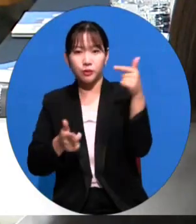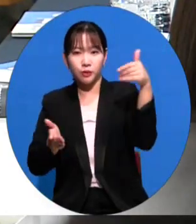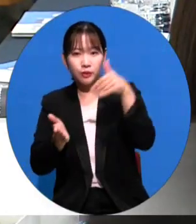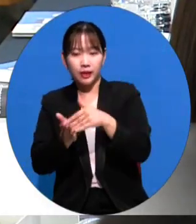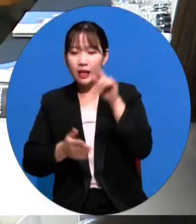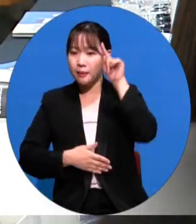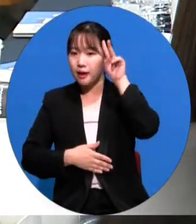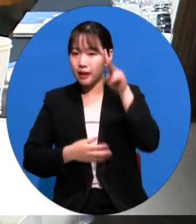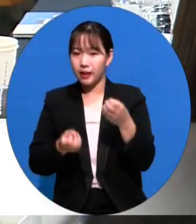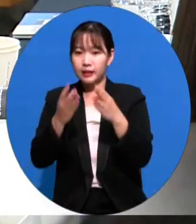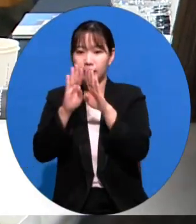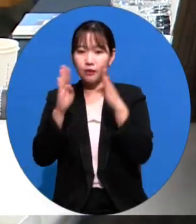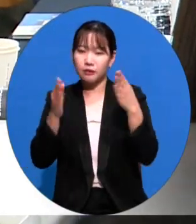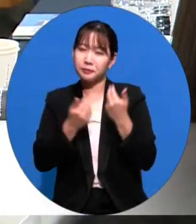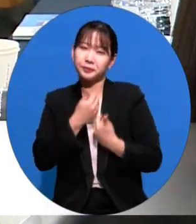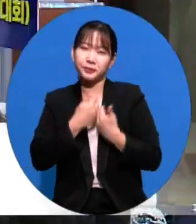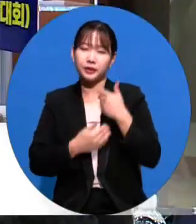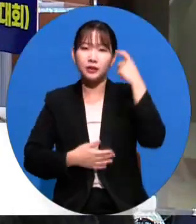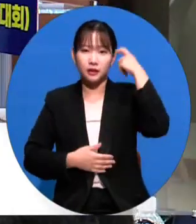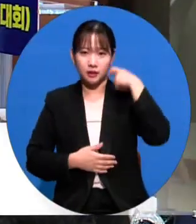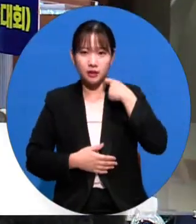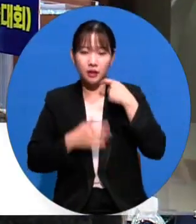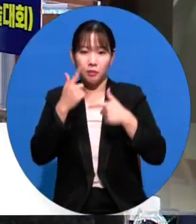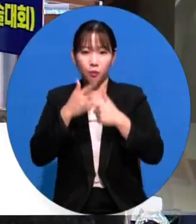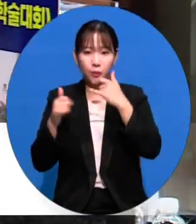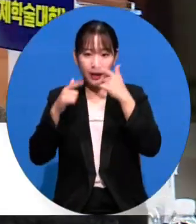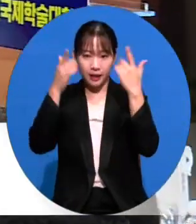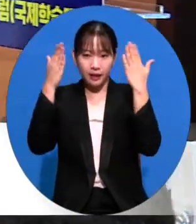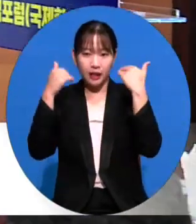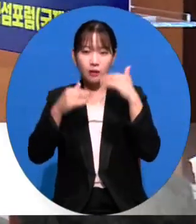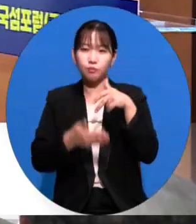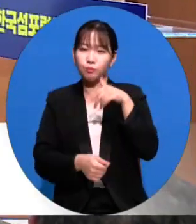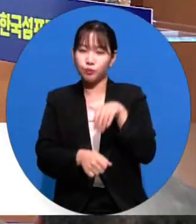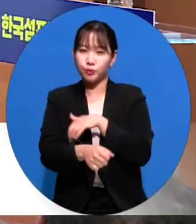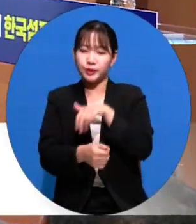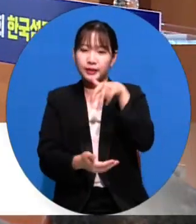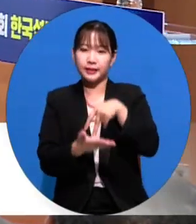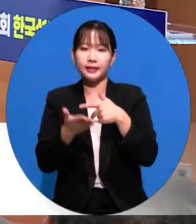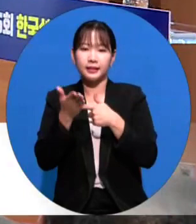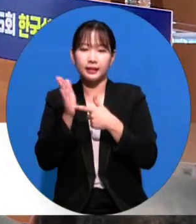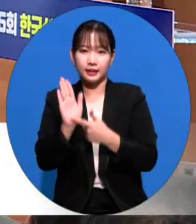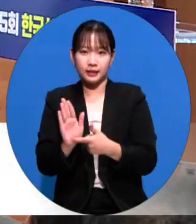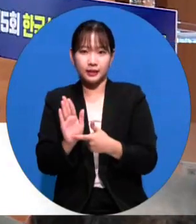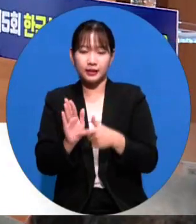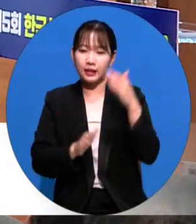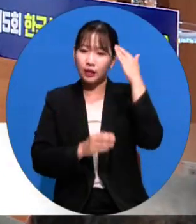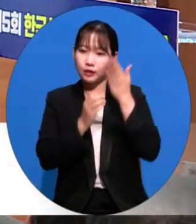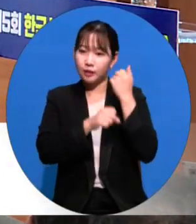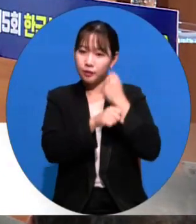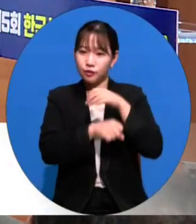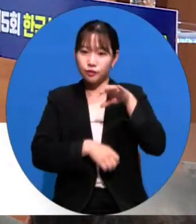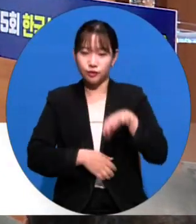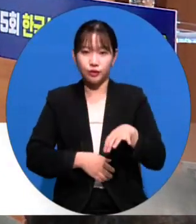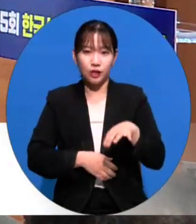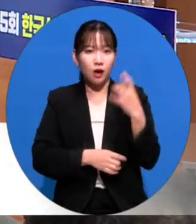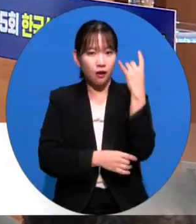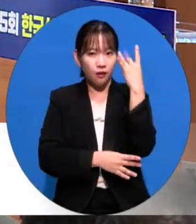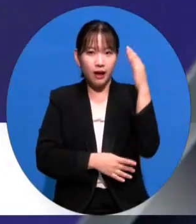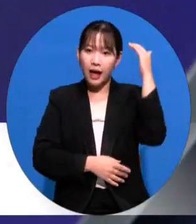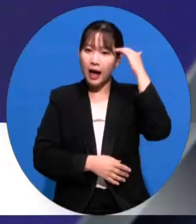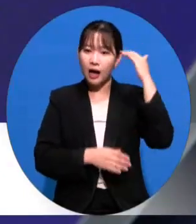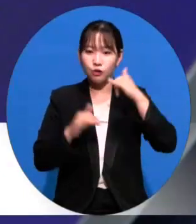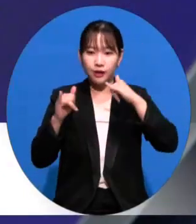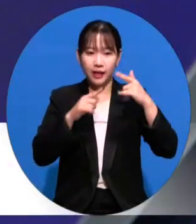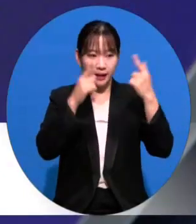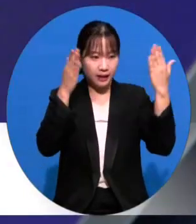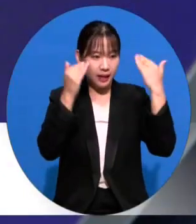1박 2일 행사를 하는 것이 어색했다며 목포해양대 불편한 입장을 전했습니다. 한국서험진흥원은 당초